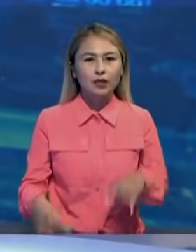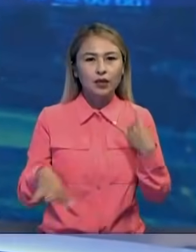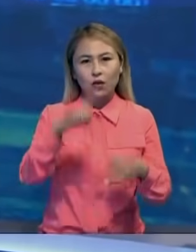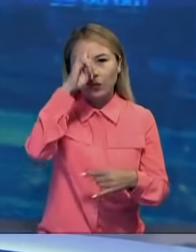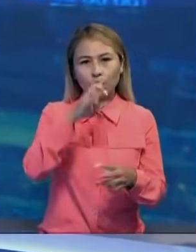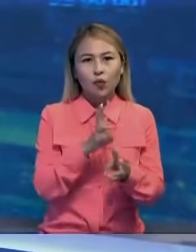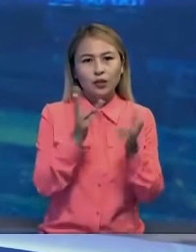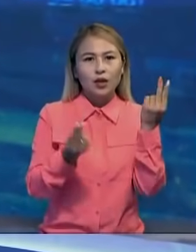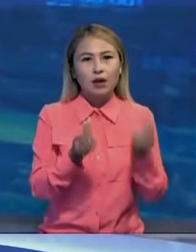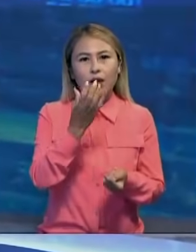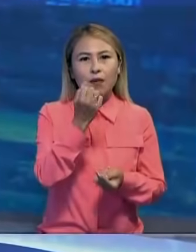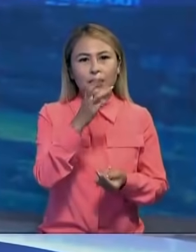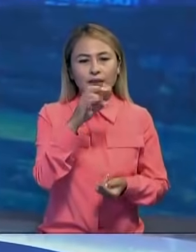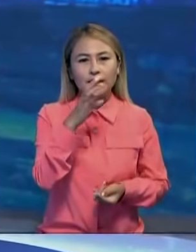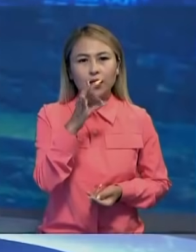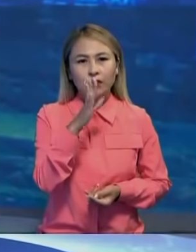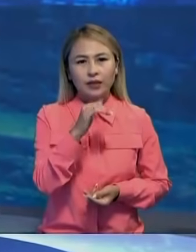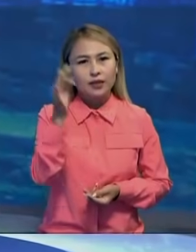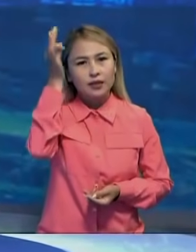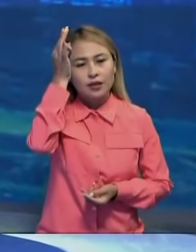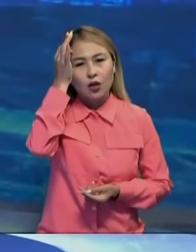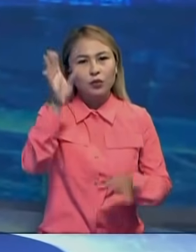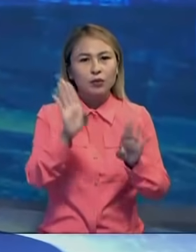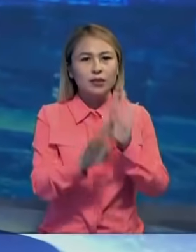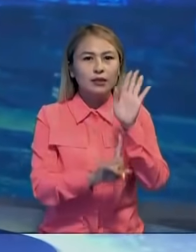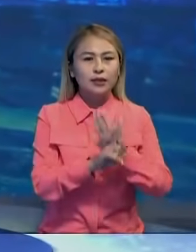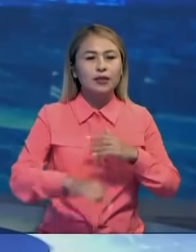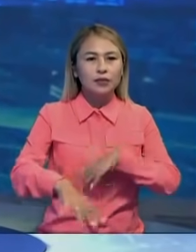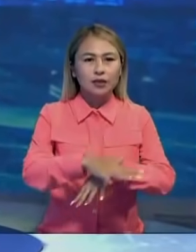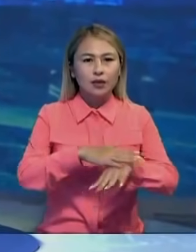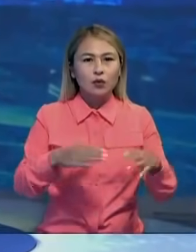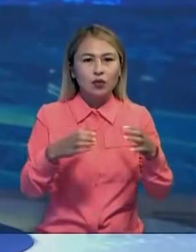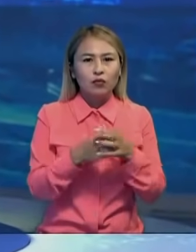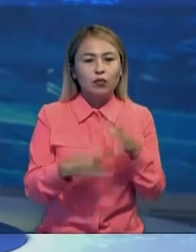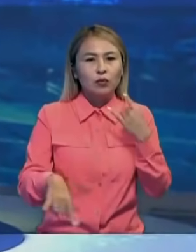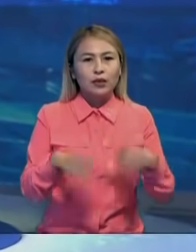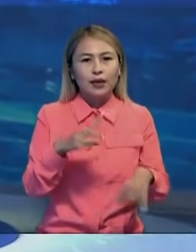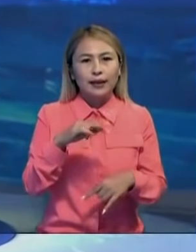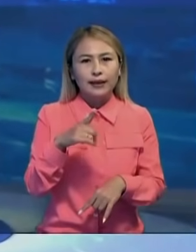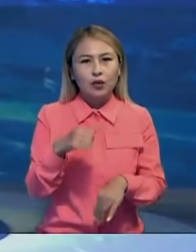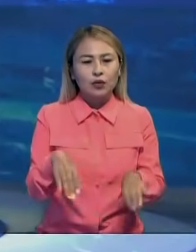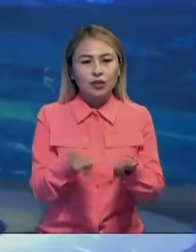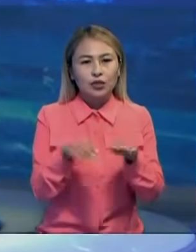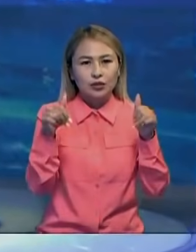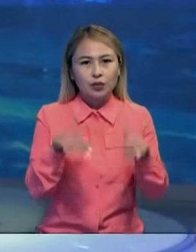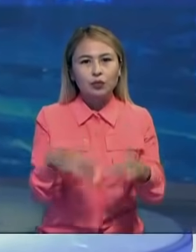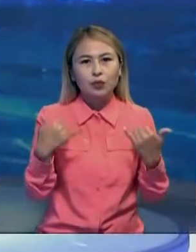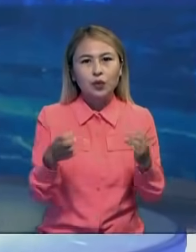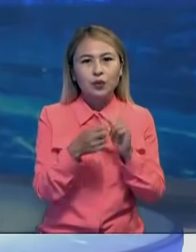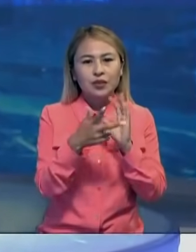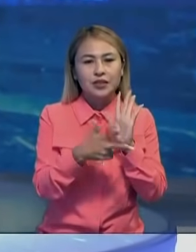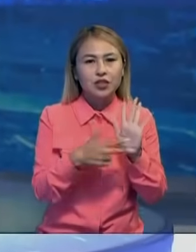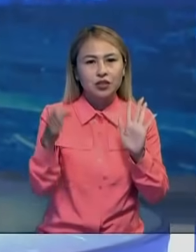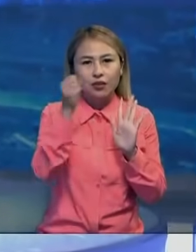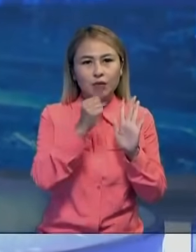Футболдан Қазақстан Кубогының ойындары Амангелді Сейтхановты еске алумен басталады. Еліміздің кәсіпқой футбол лигасы осындай шешім қабылдады.